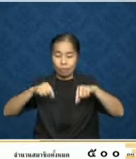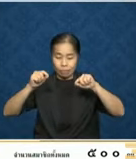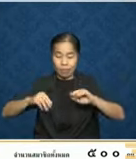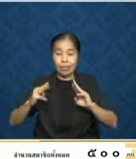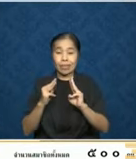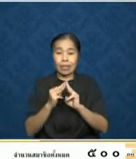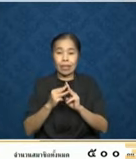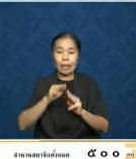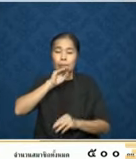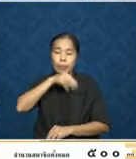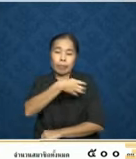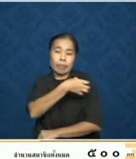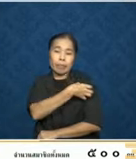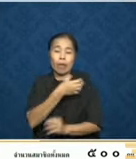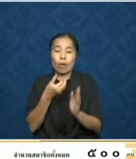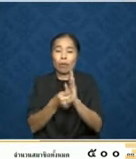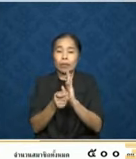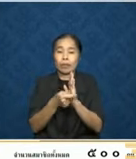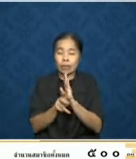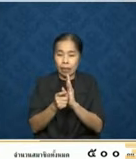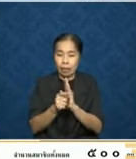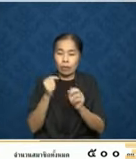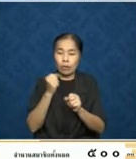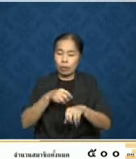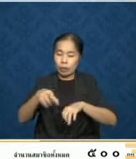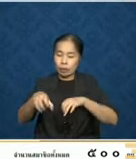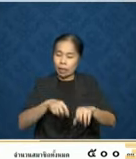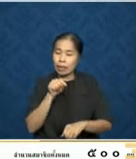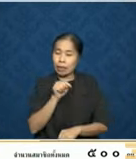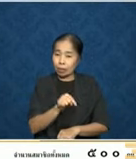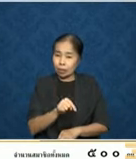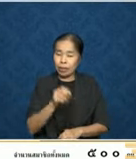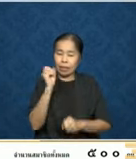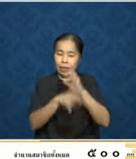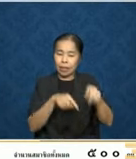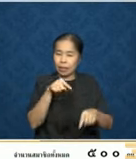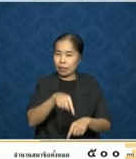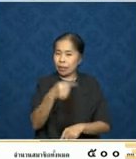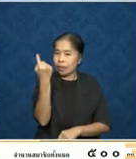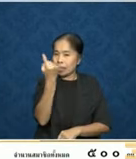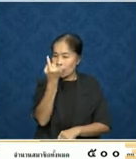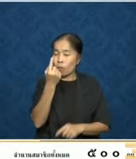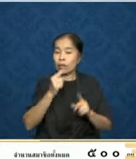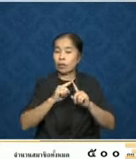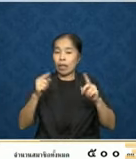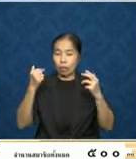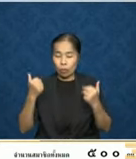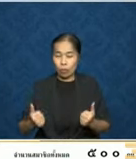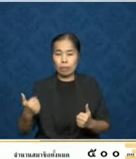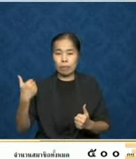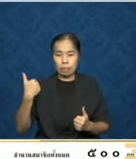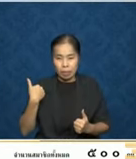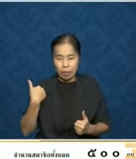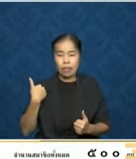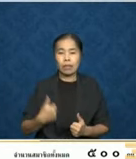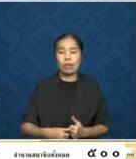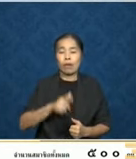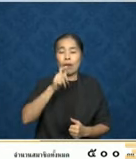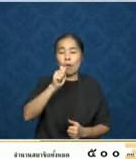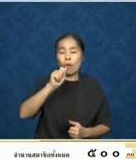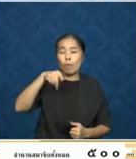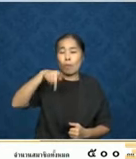เพื่อกำจัดขยะในส่วนของพื้นที่เทศบาลนครขอนแก่นเท่านั้นครับแต่ปัจจุบันครับมีกว่า29อบ